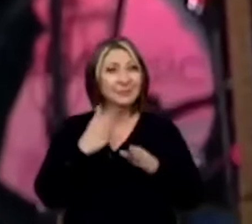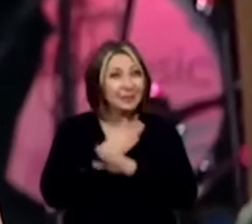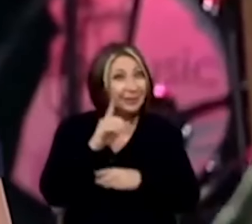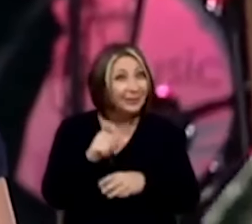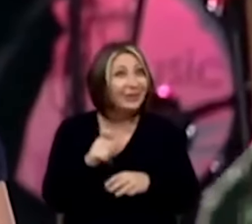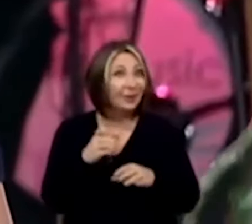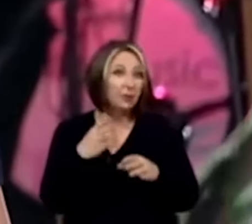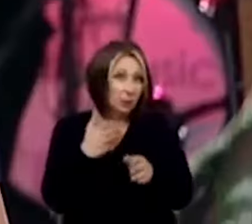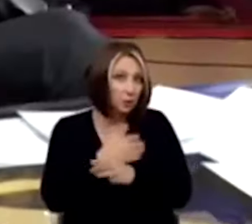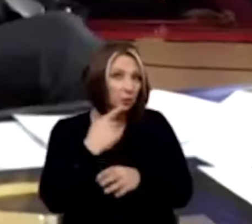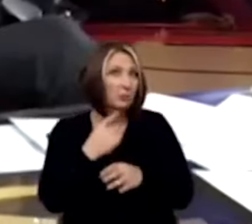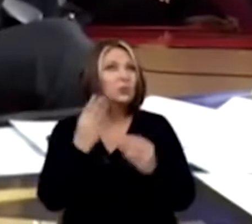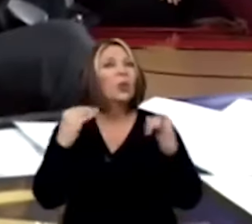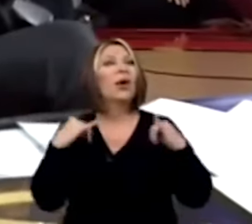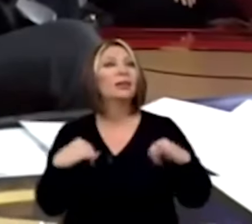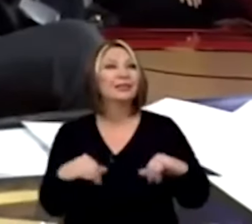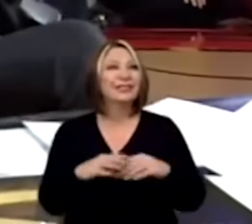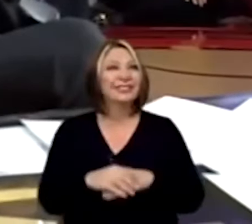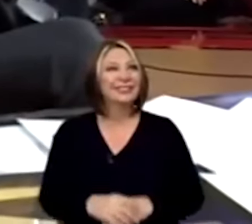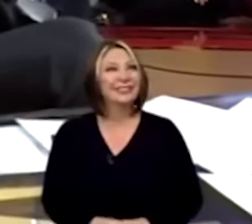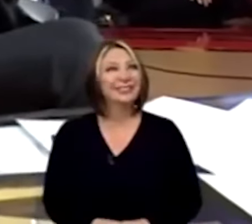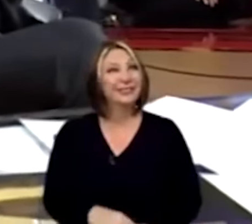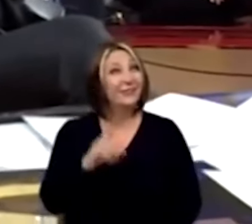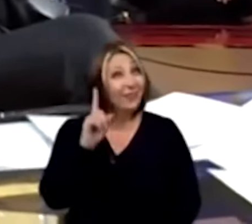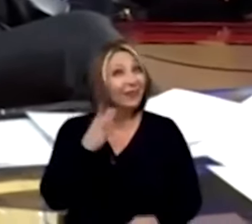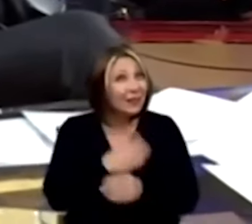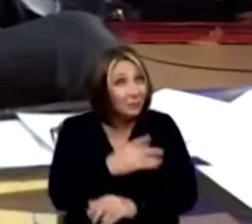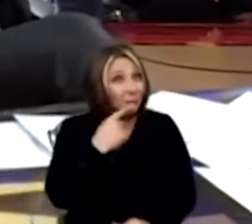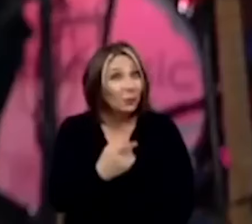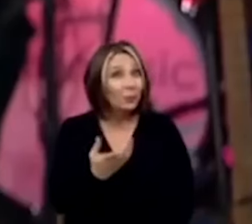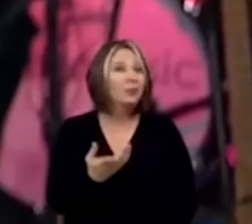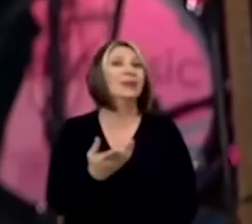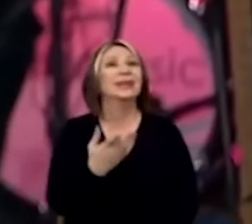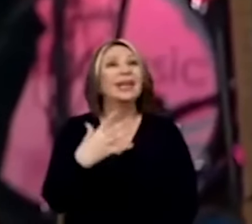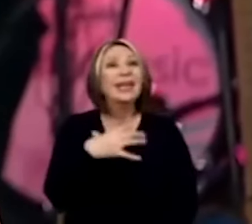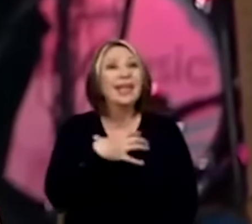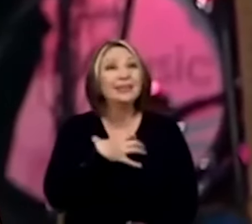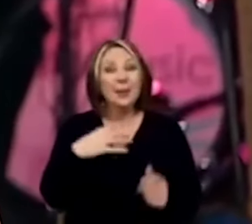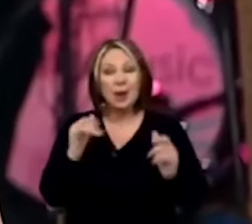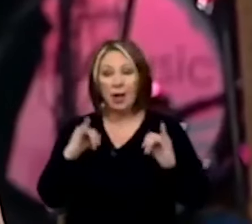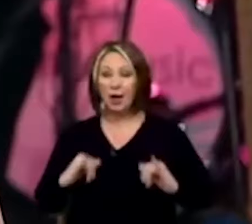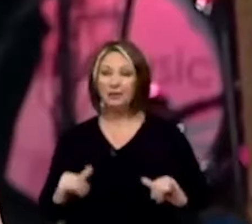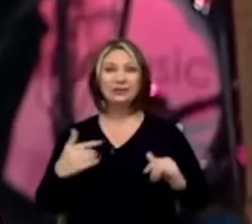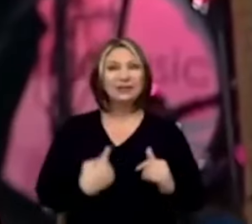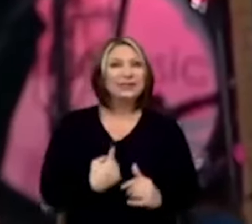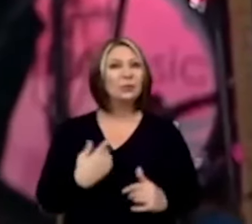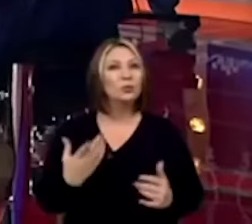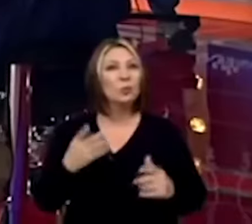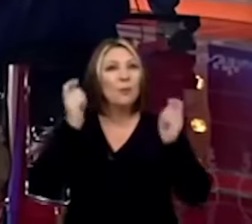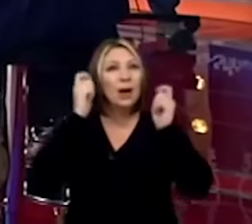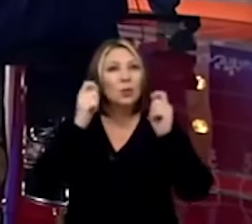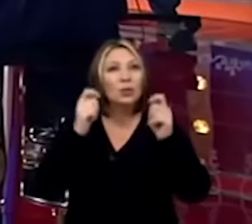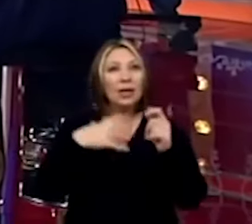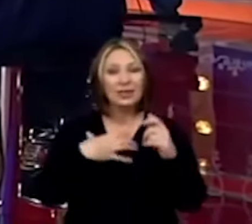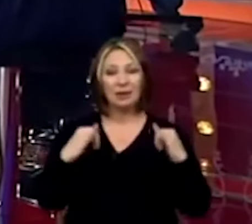Ay enteresan, deneyeceğim. Çok rahatlatıcı bir şeydir. Vallahi. Ciddi söylüyorum. Yani kendinizi emniyette hissettiğiniz bir şey. Mesela banyoda kendinizi